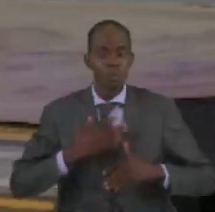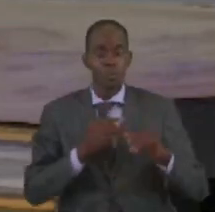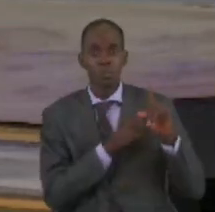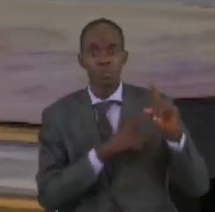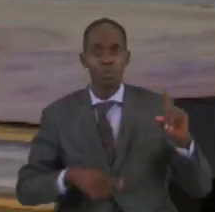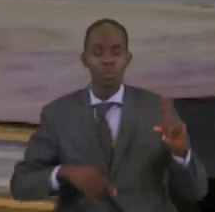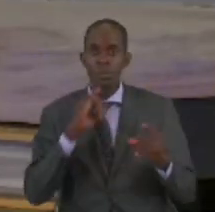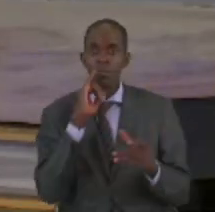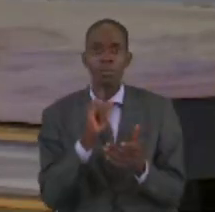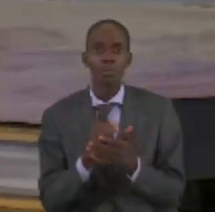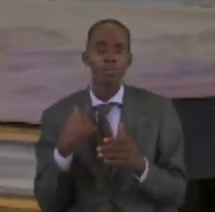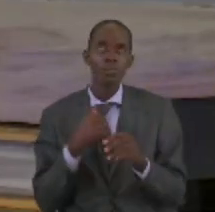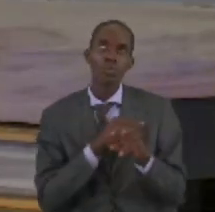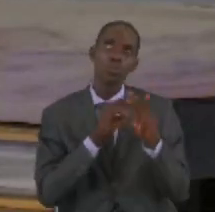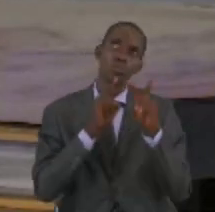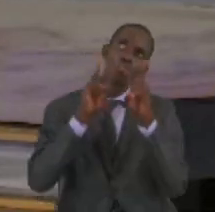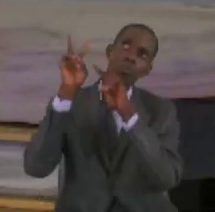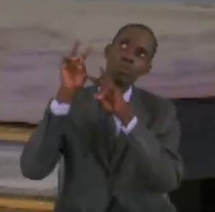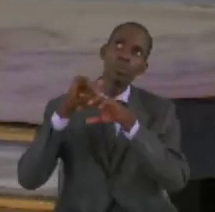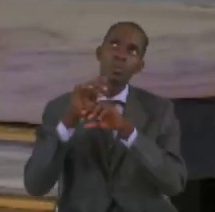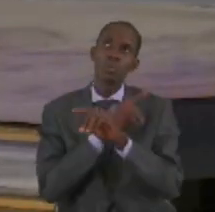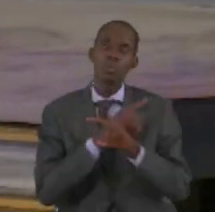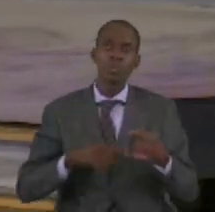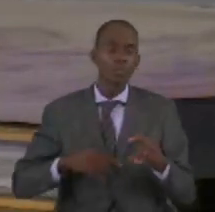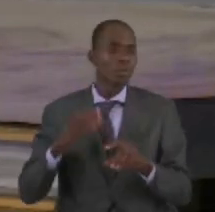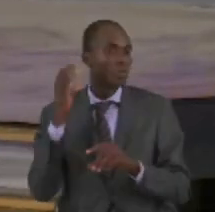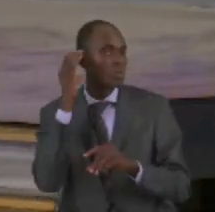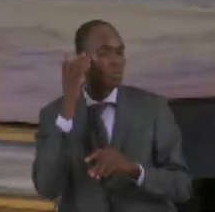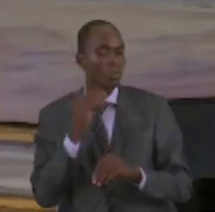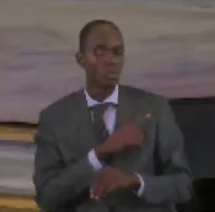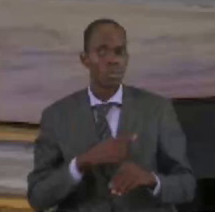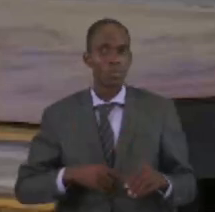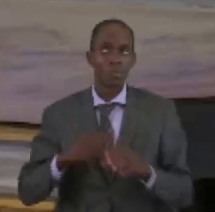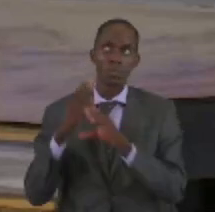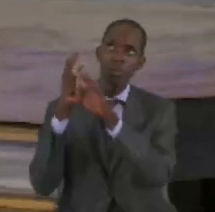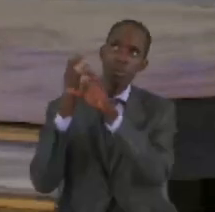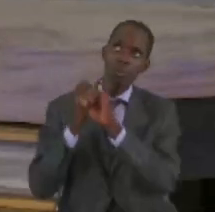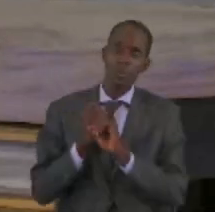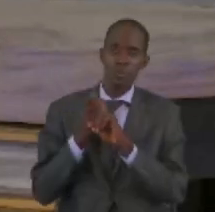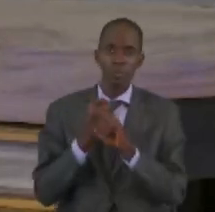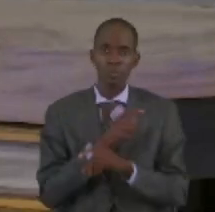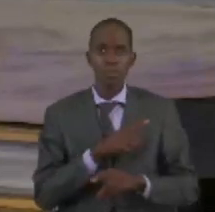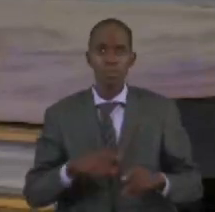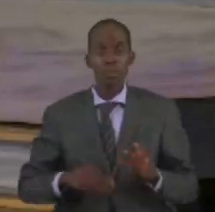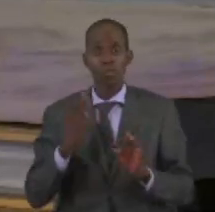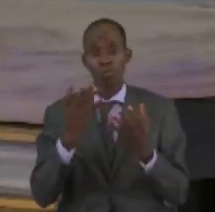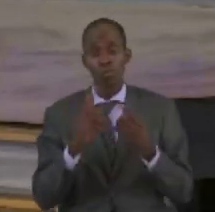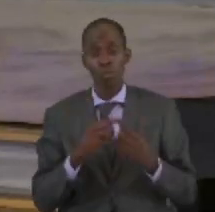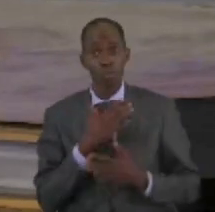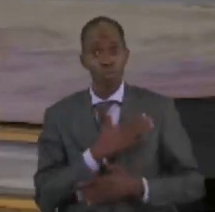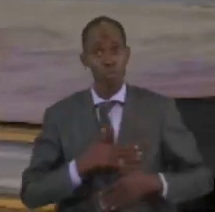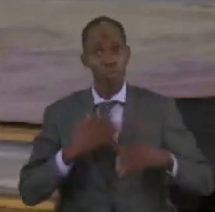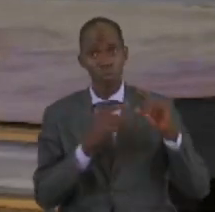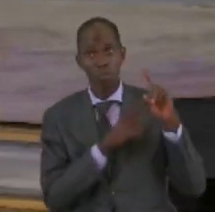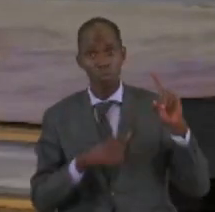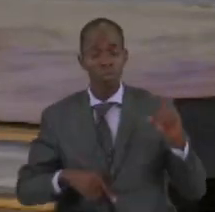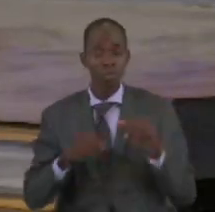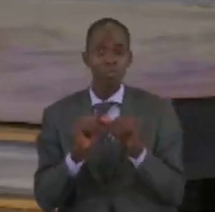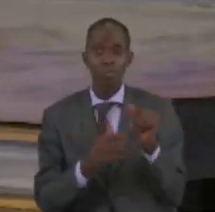Dieu, c'est que nous devons regarder au Seigneur, nous écoutons le Seigneur, nous recevons du Seigneur. Si nous allons plaire au